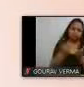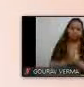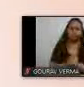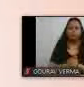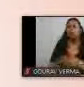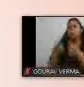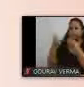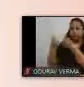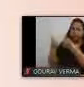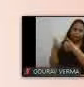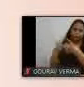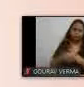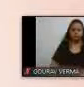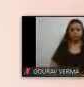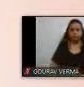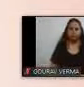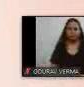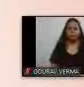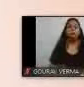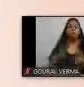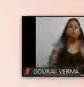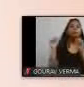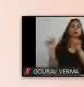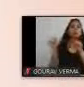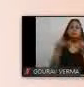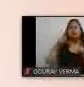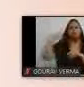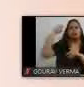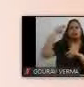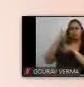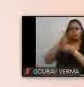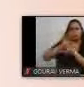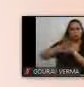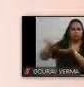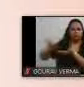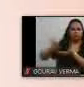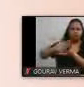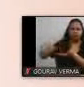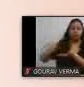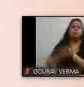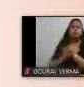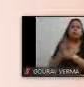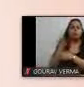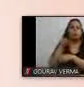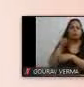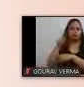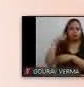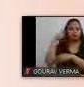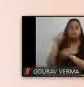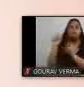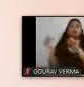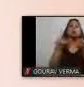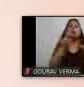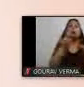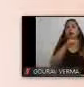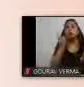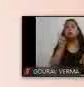सो नेक्स्ट स्लाइड, वीडियो जाने दो. नेक्स्ट स्लाइड, कैन वी गो टू द नेक्स्ट स्लाइड.